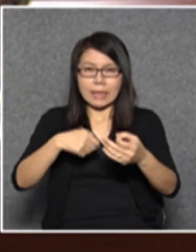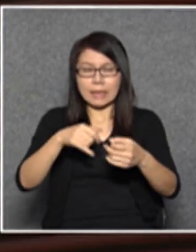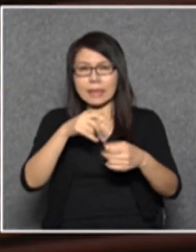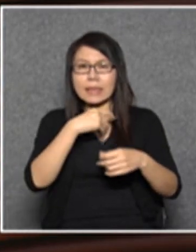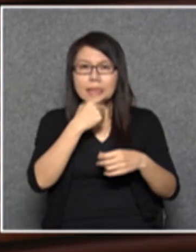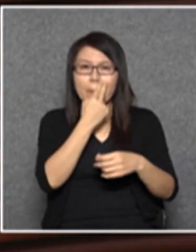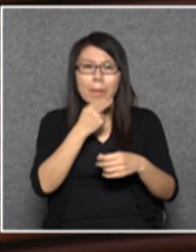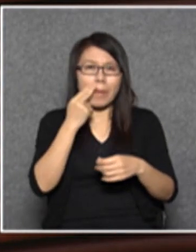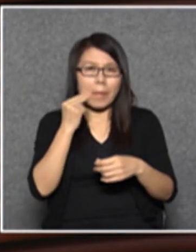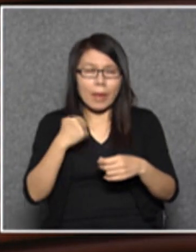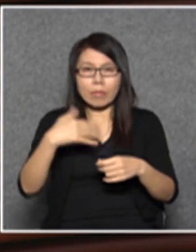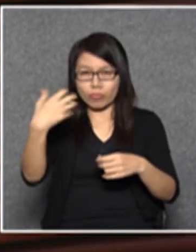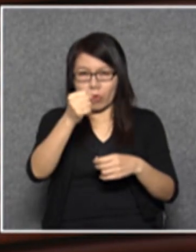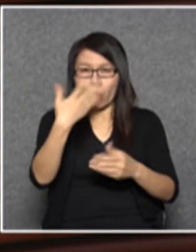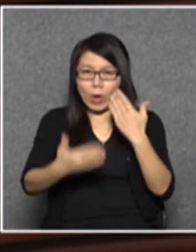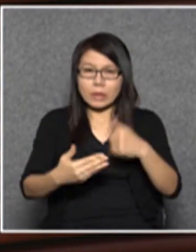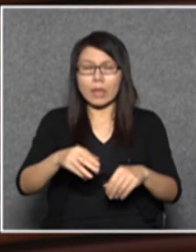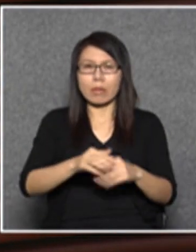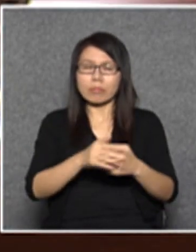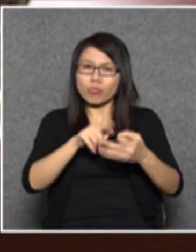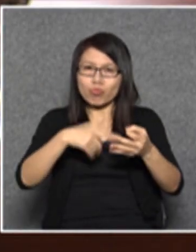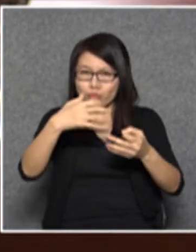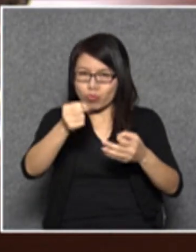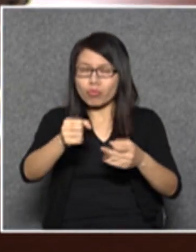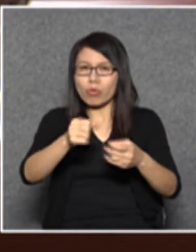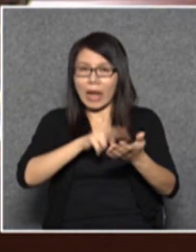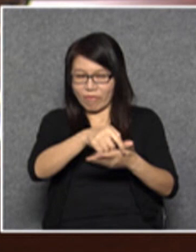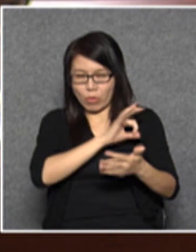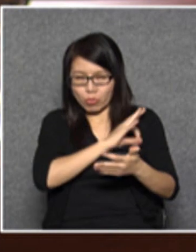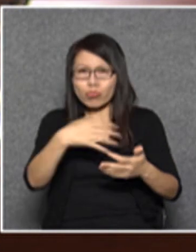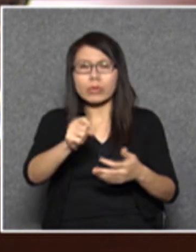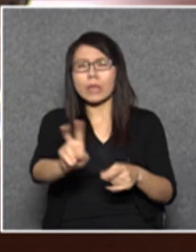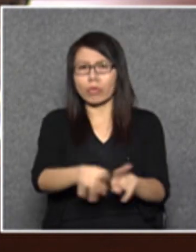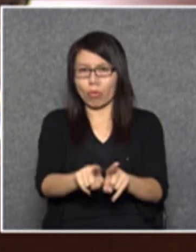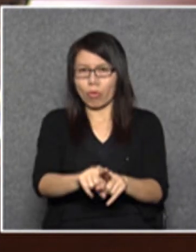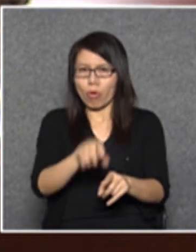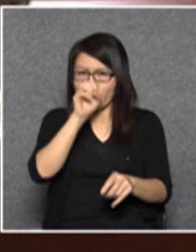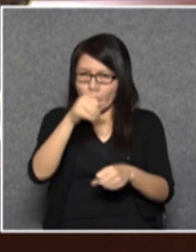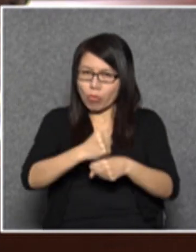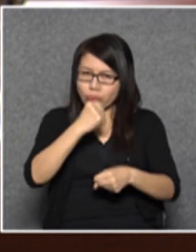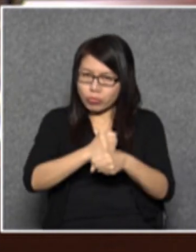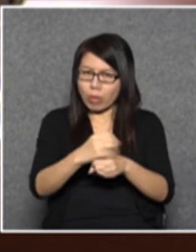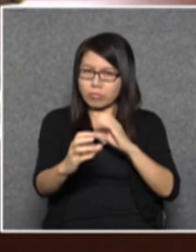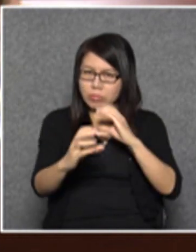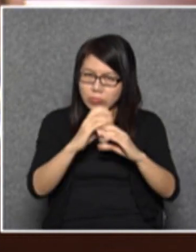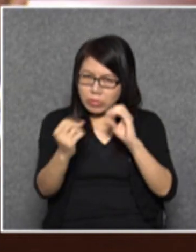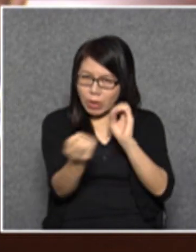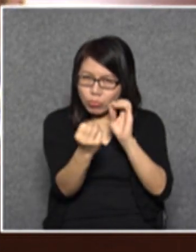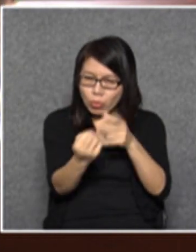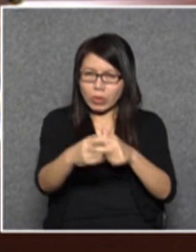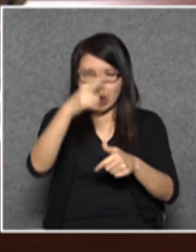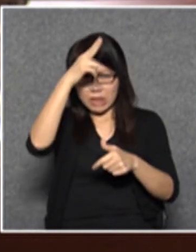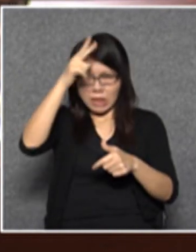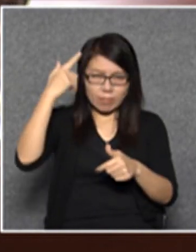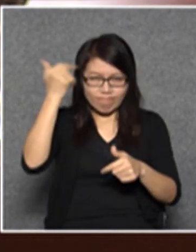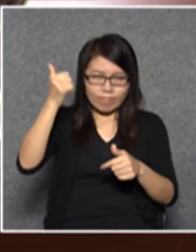長，甚至係我哋主席都好。呢幾個人無論講辦事能力、溝通能力同埋政治智慧都